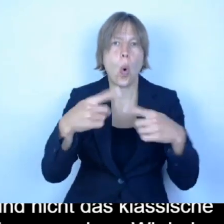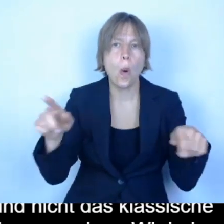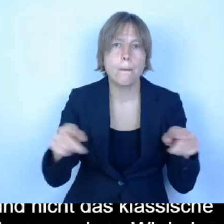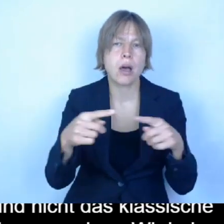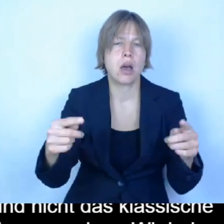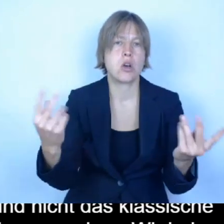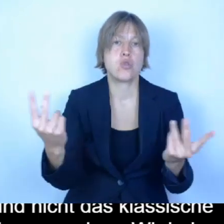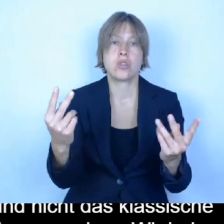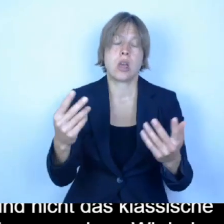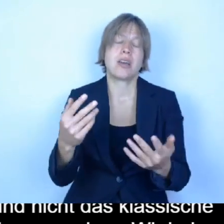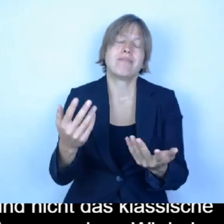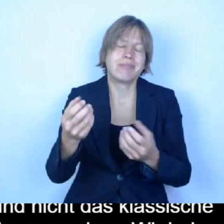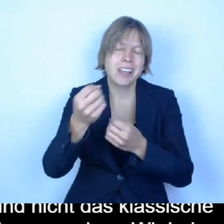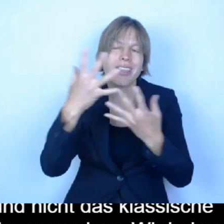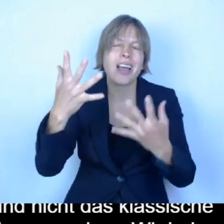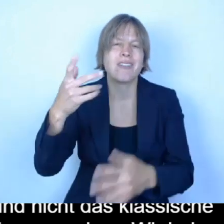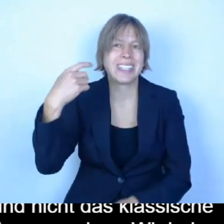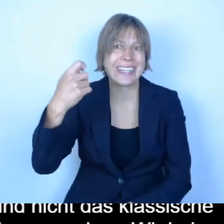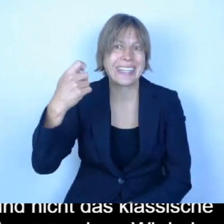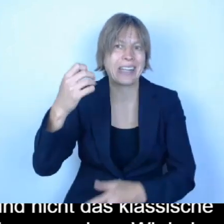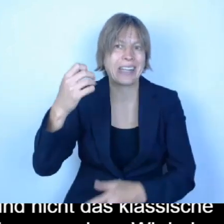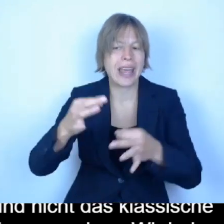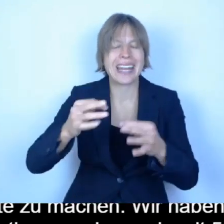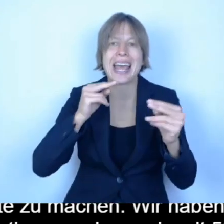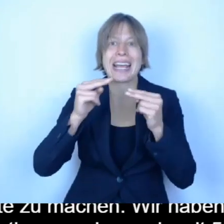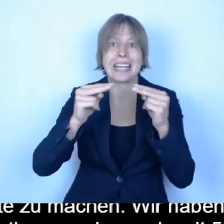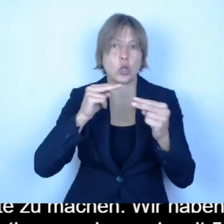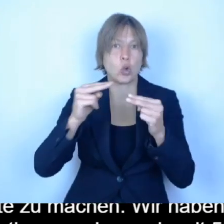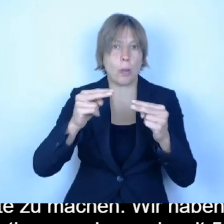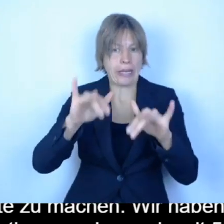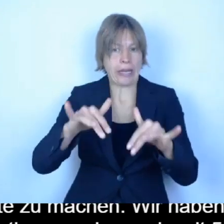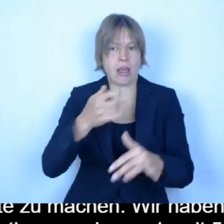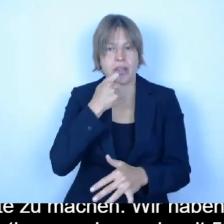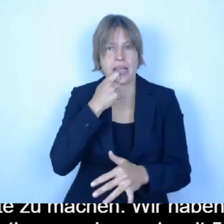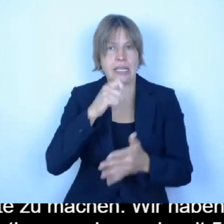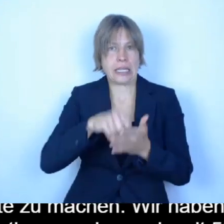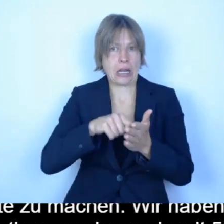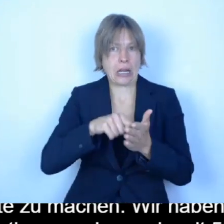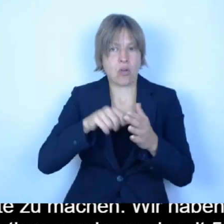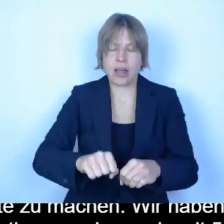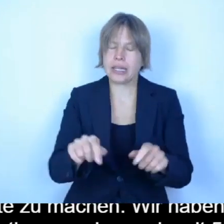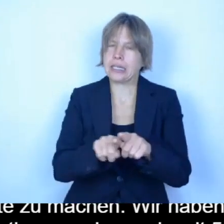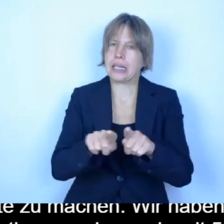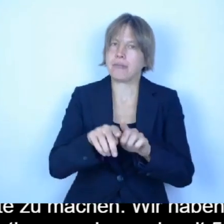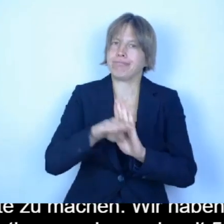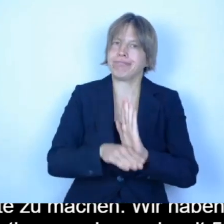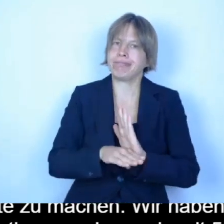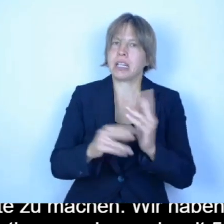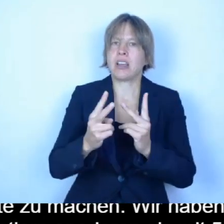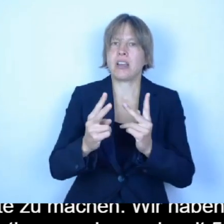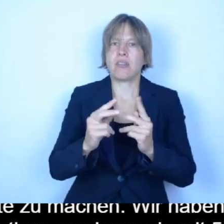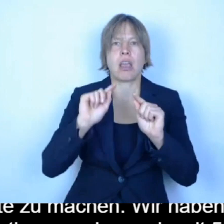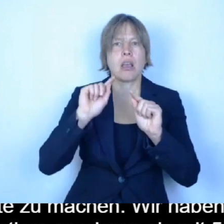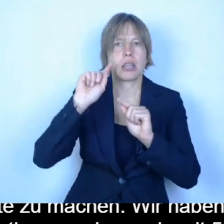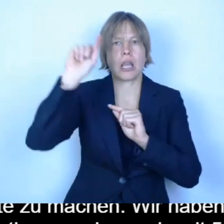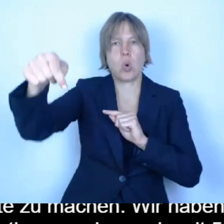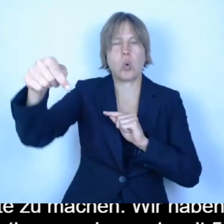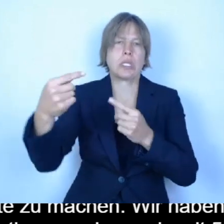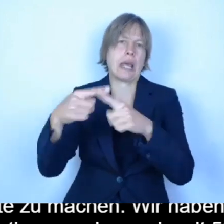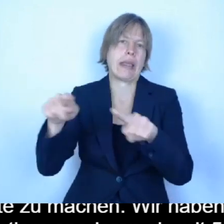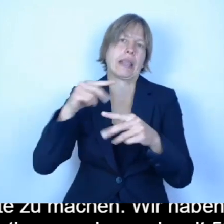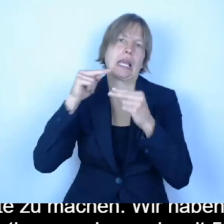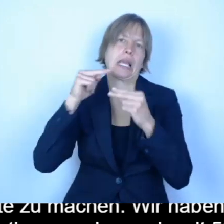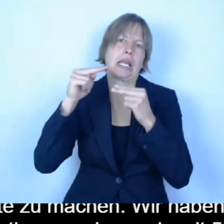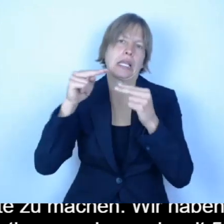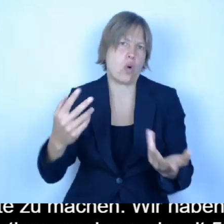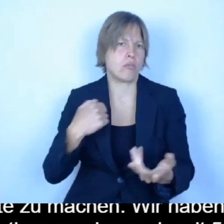anderen Gastronomie. Wenn das aber da funktioniert, kann es dann woanders eben auch funktionieren. Zumal ja die Zeitachsen Gastronomie